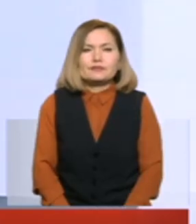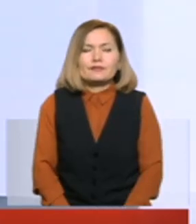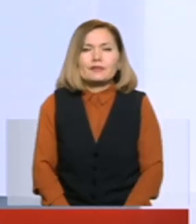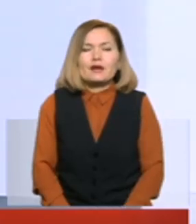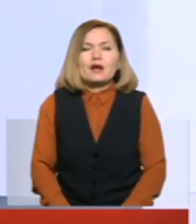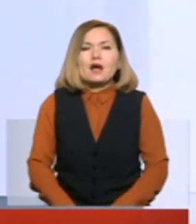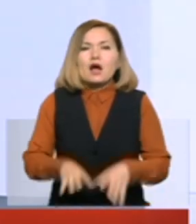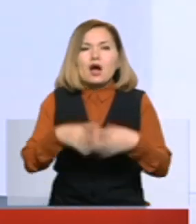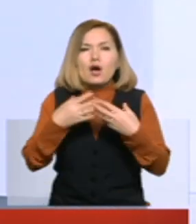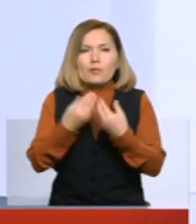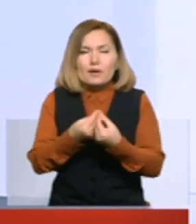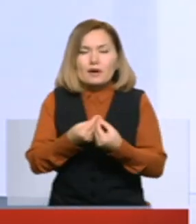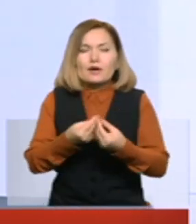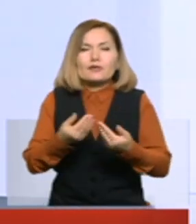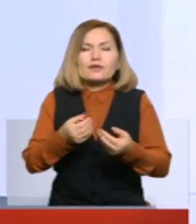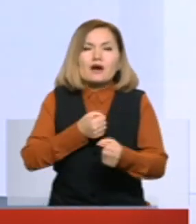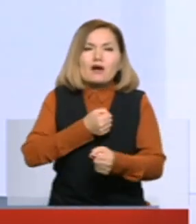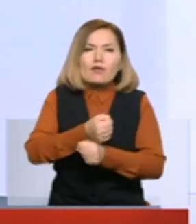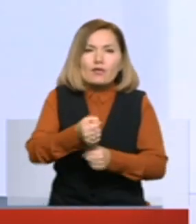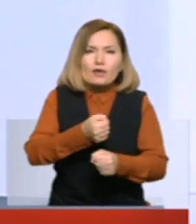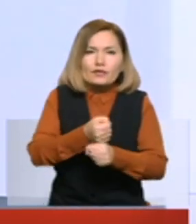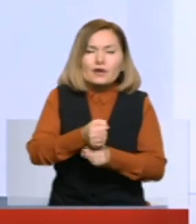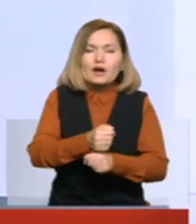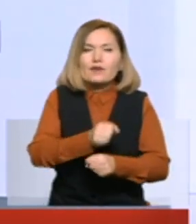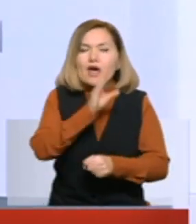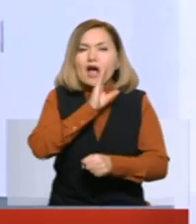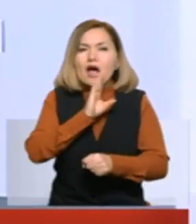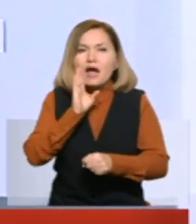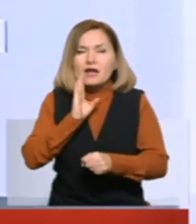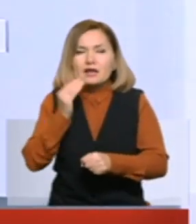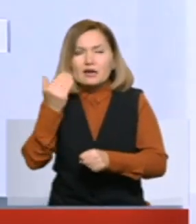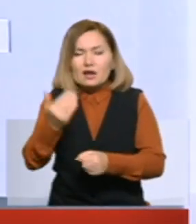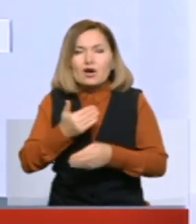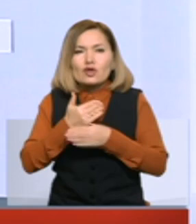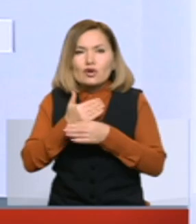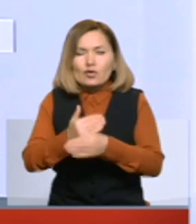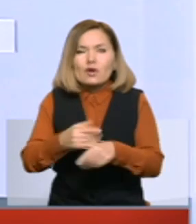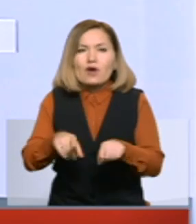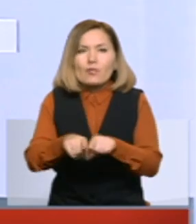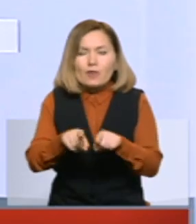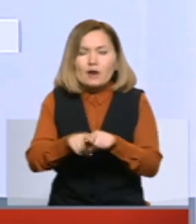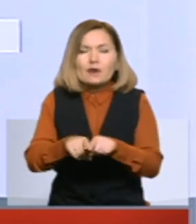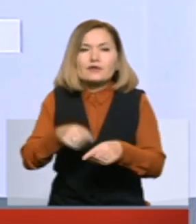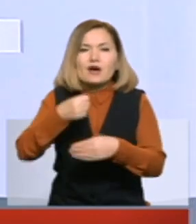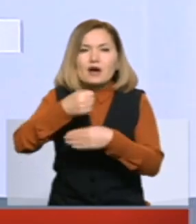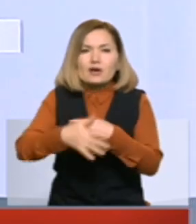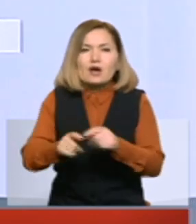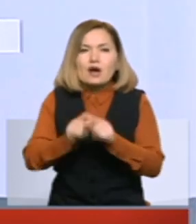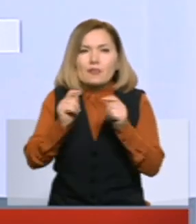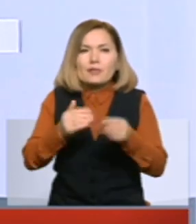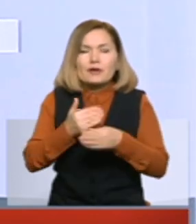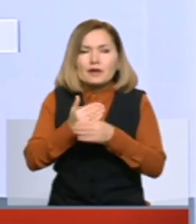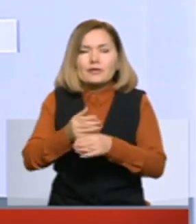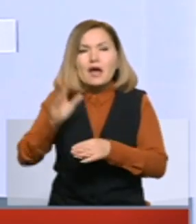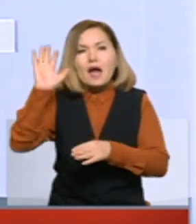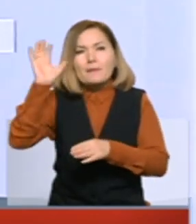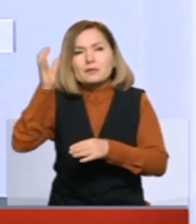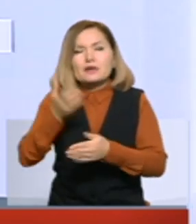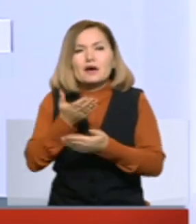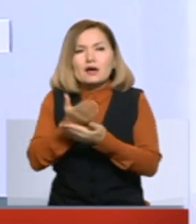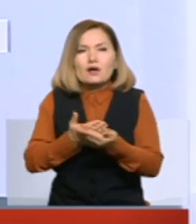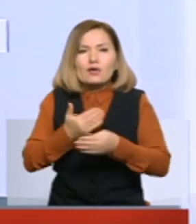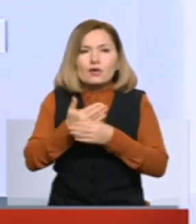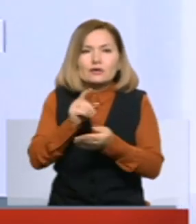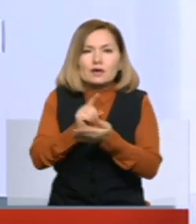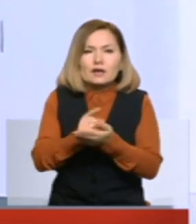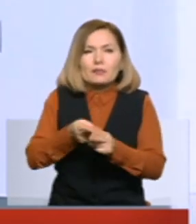Тұрмыстық зорлық-зомбылықтан зардап шеккен қыз-келіншектерді оңалту бойынша кешенді жоспар керек. Дағдарыс орталықтарында психологиялық көмек көрсетілуі